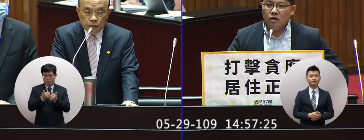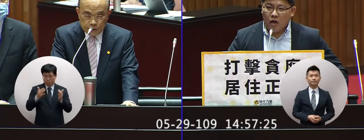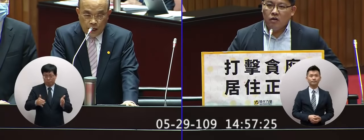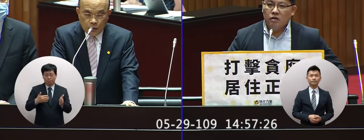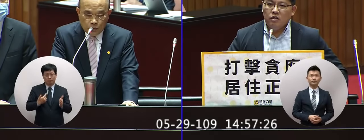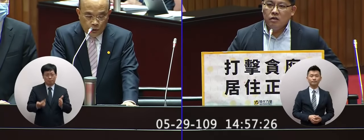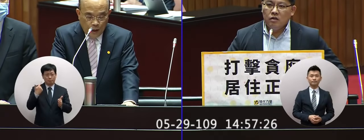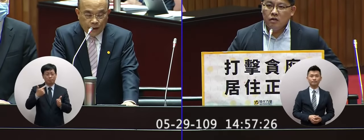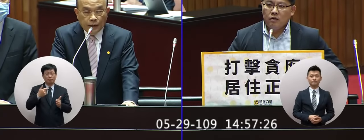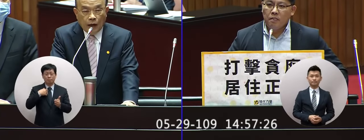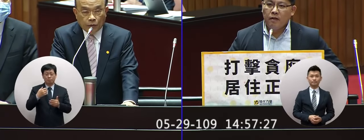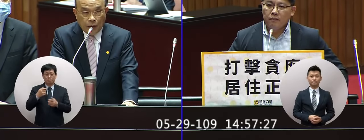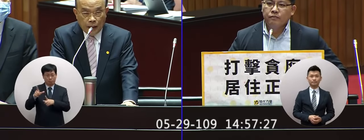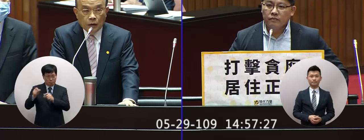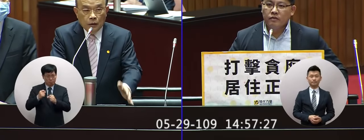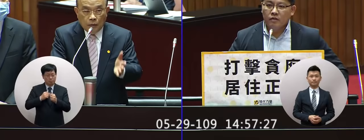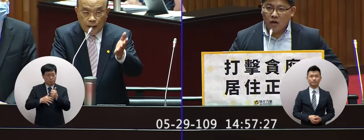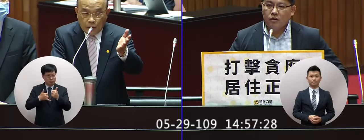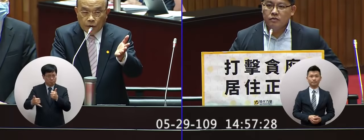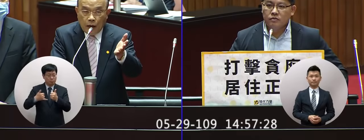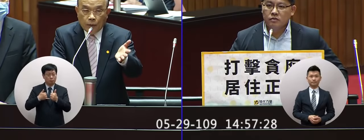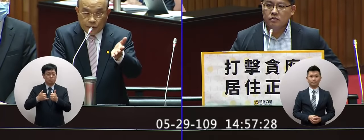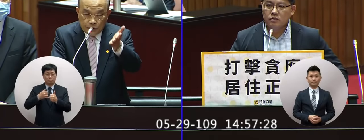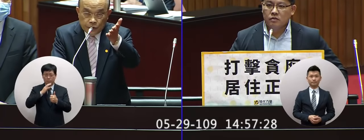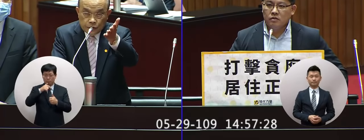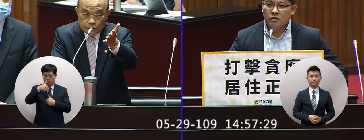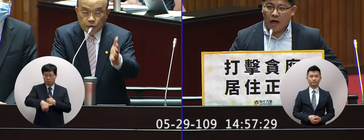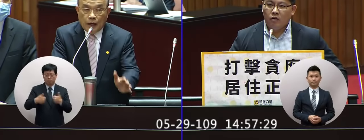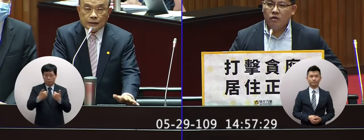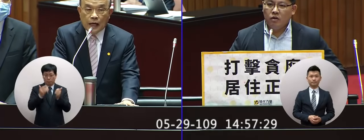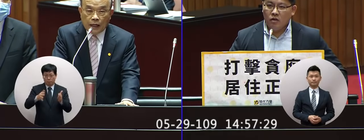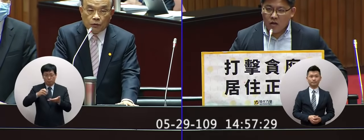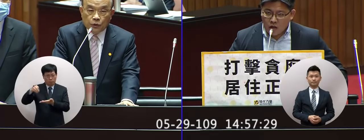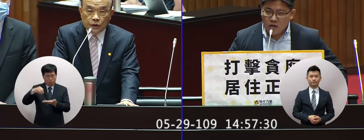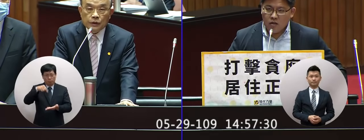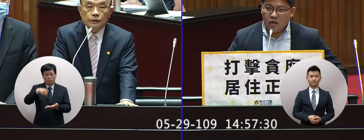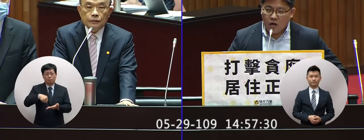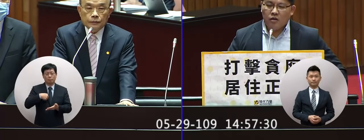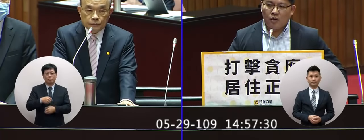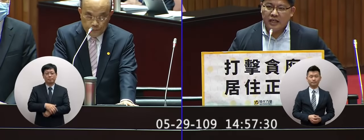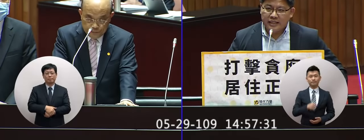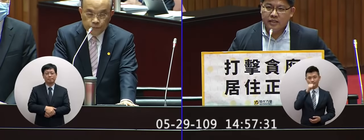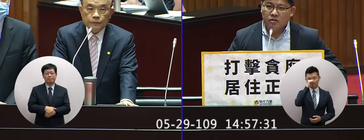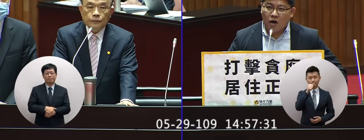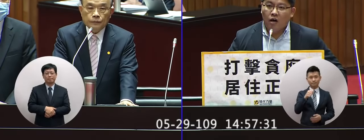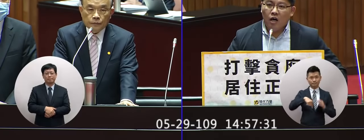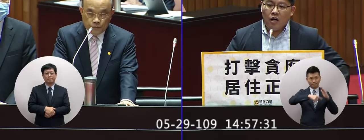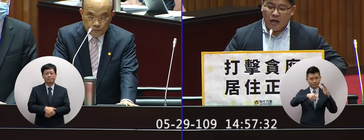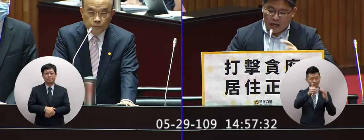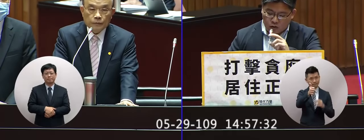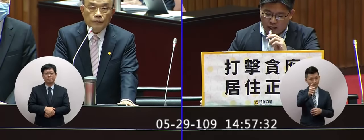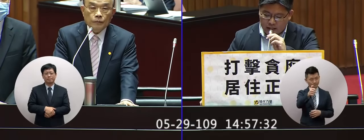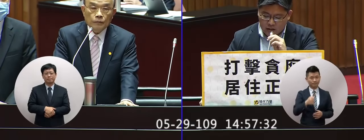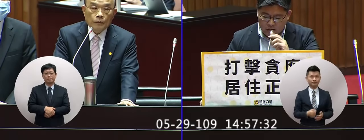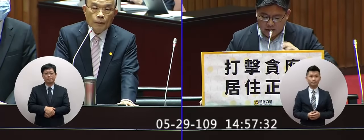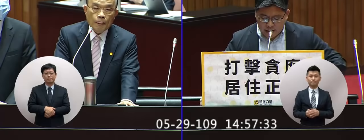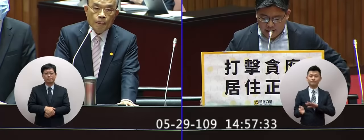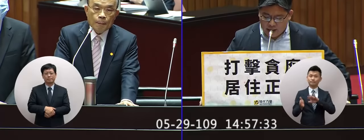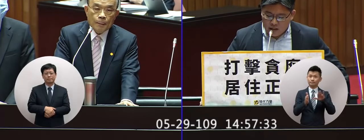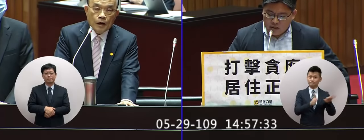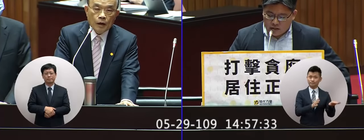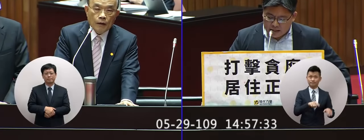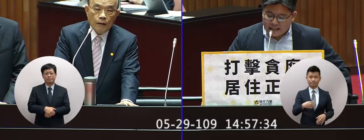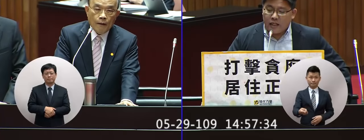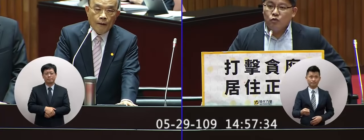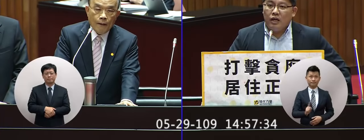哦，叫委员要求呢，我要求后会期尽快上来贵。 好，感谢院长哈，好，啊，刷来去就是